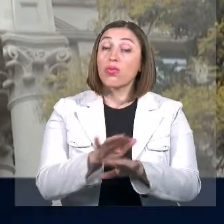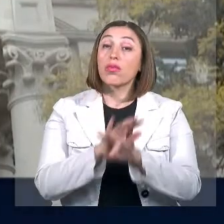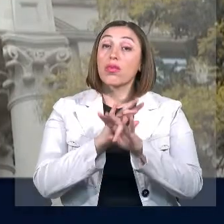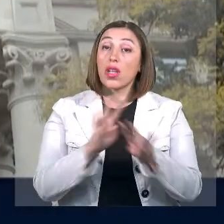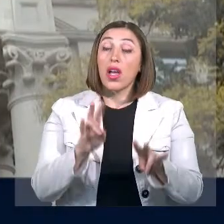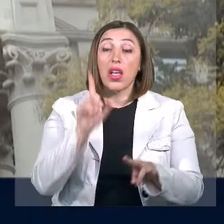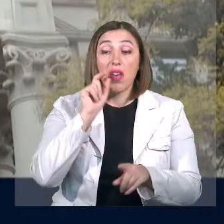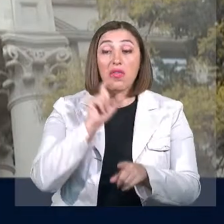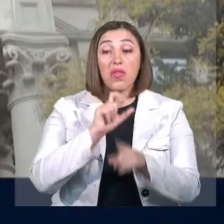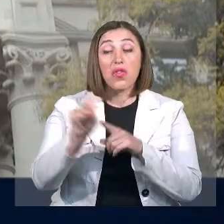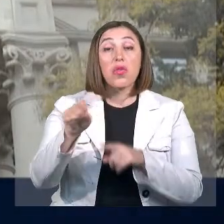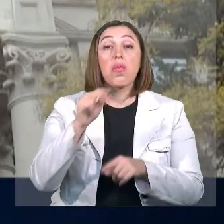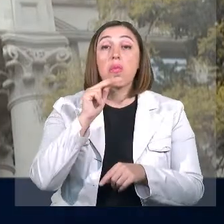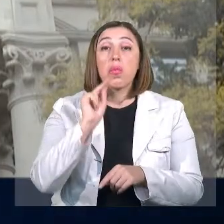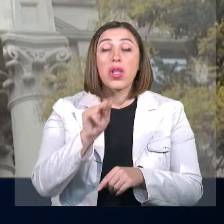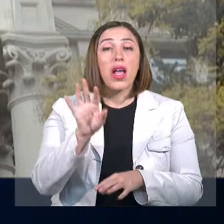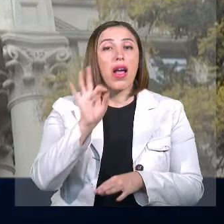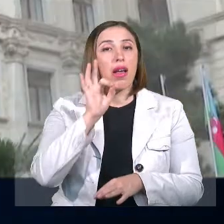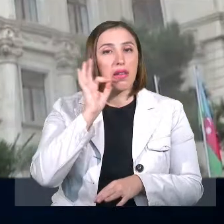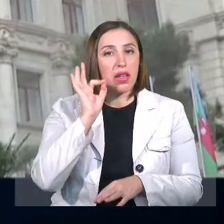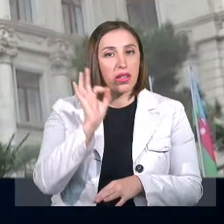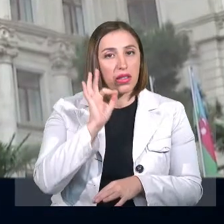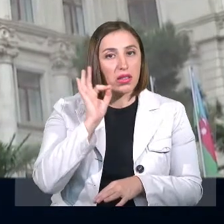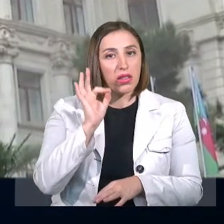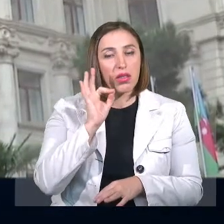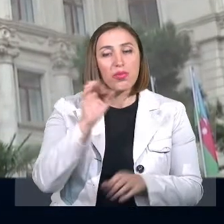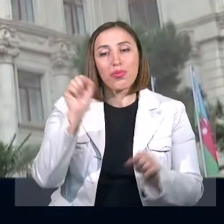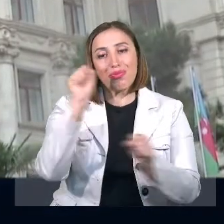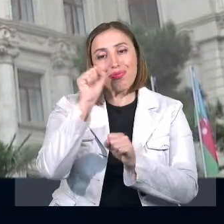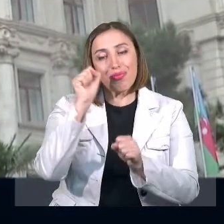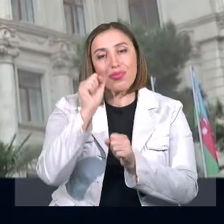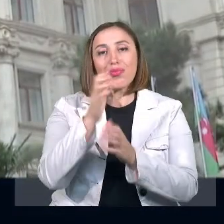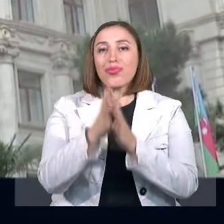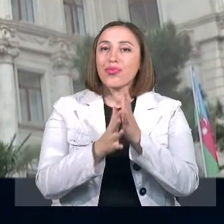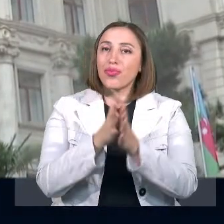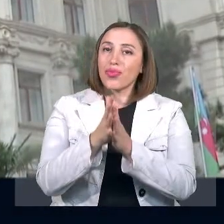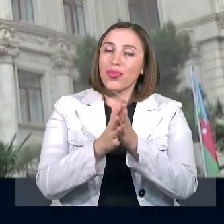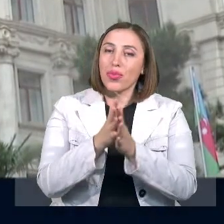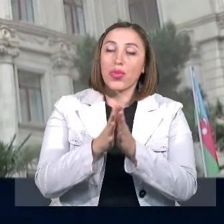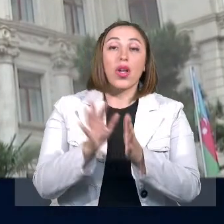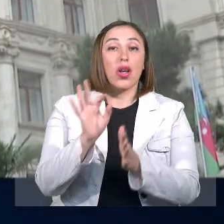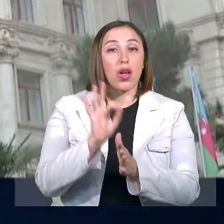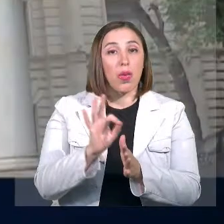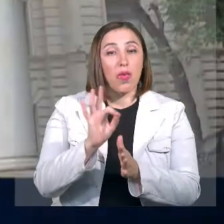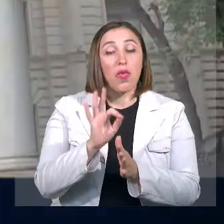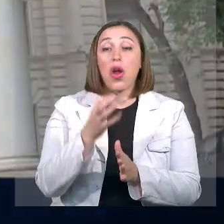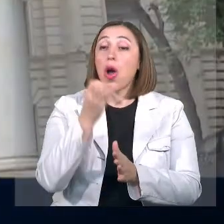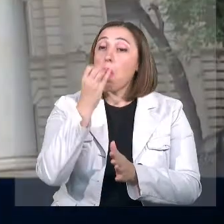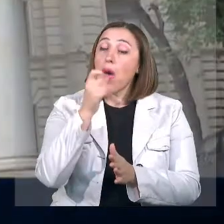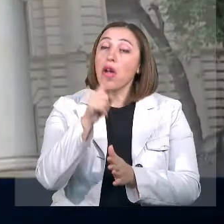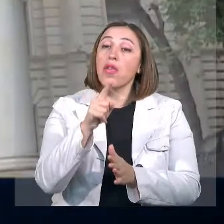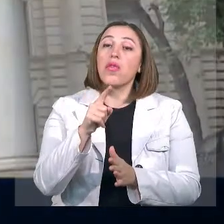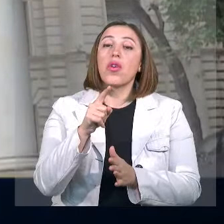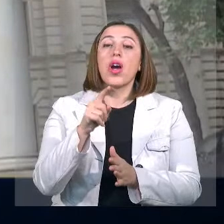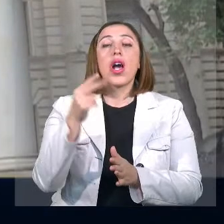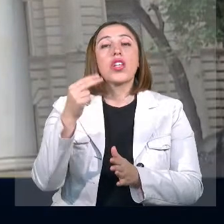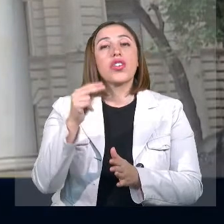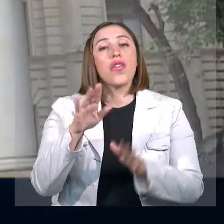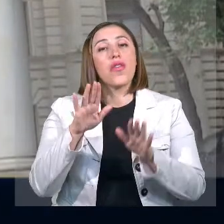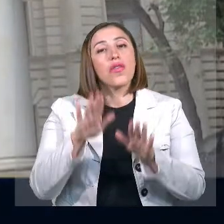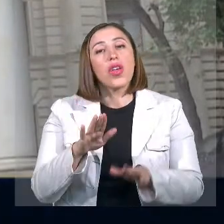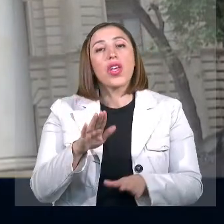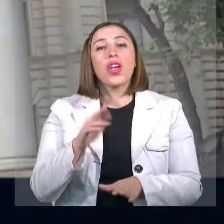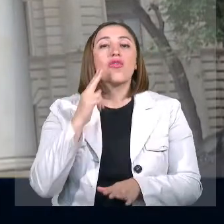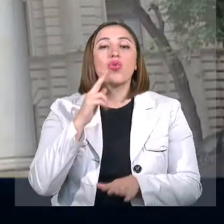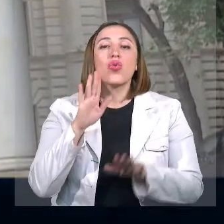Երևանին մեղադրում է մեջբերեմ կեղծավորության մեջ, անհիմն որակելով հայկական կողմի պնդումները, որ Բաքուն խախտում է Պրահայի և